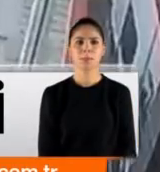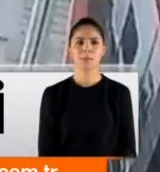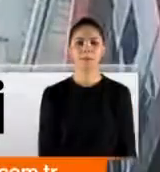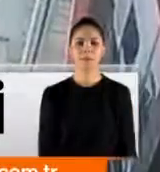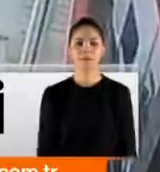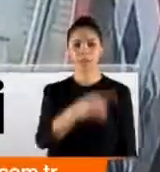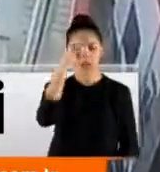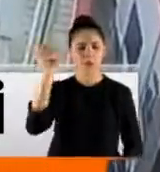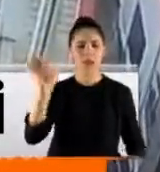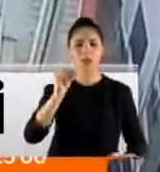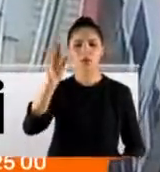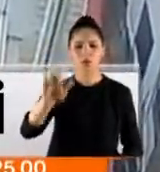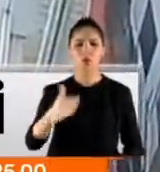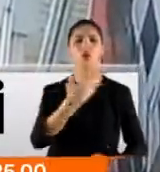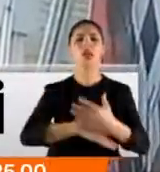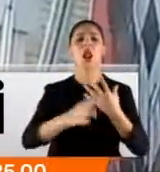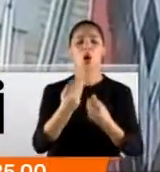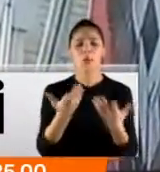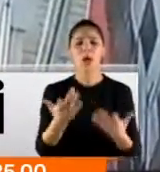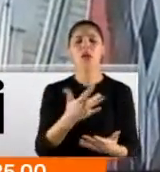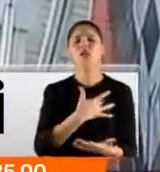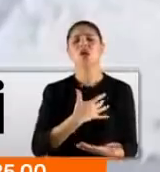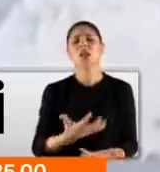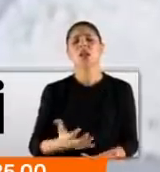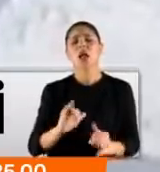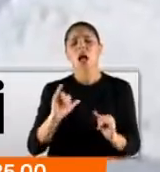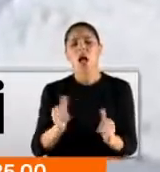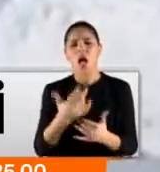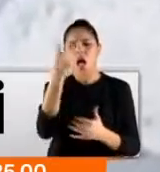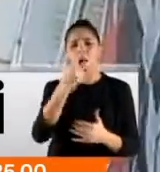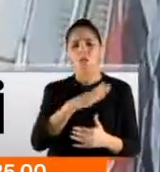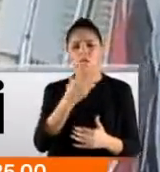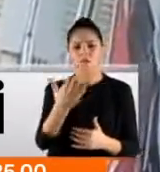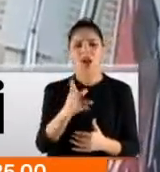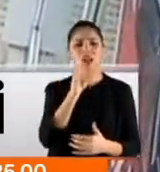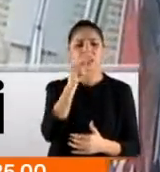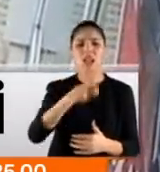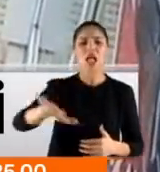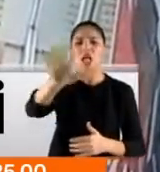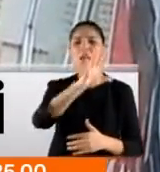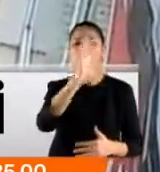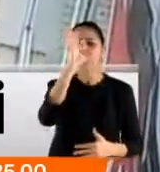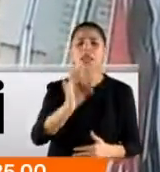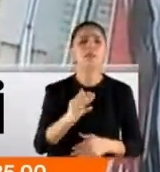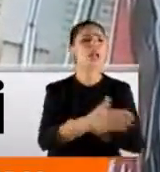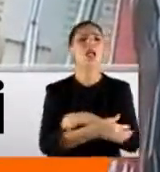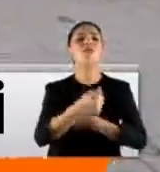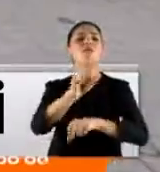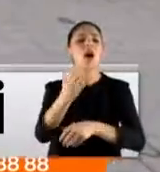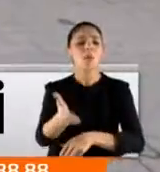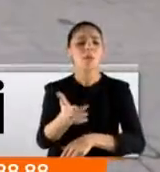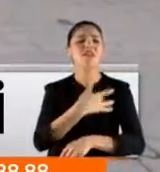böyle? Talihsiz çocuk belki yaralanmadı ama canı çok yanmıştı. Ağlamaya başladı. Yazık ki hiç kimse ona yardım elini